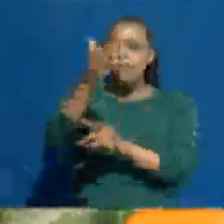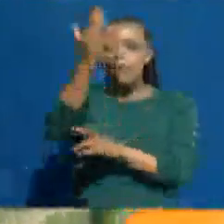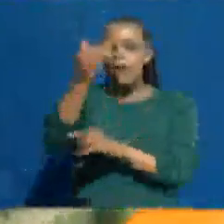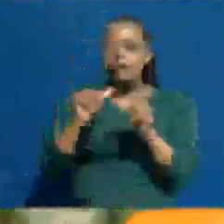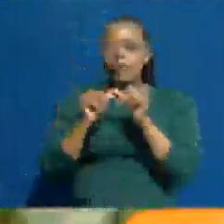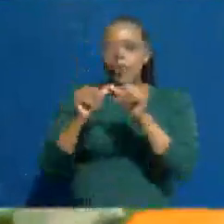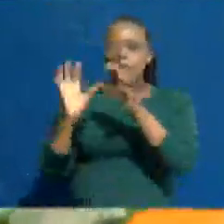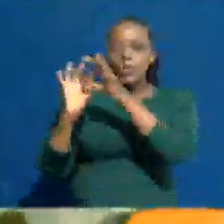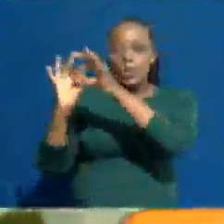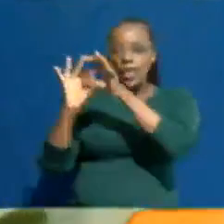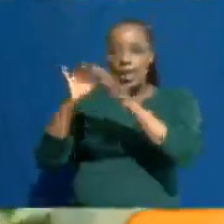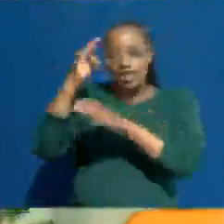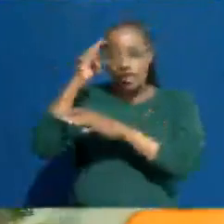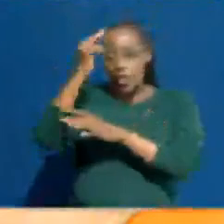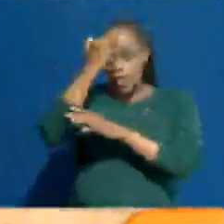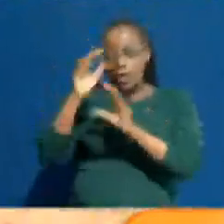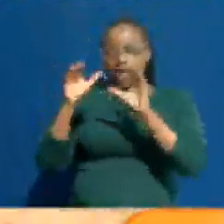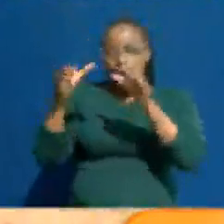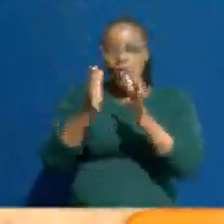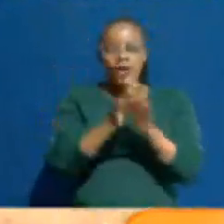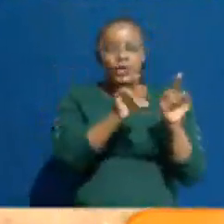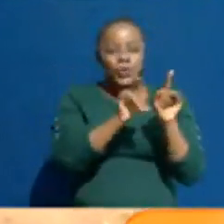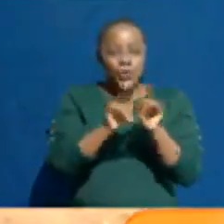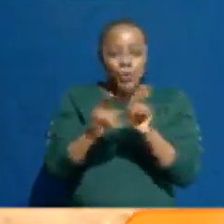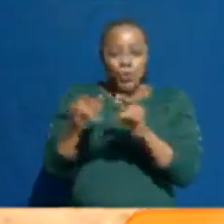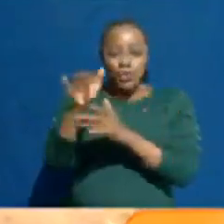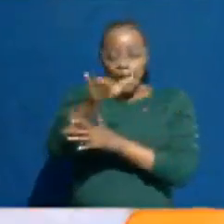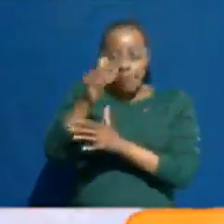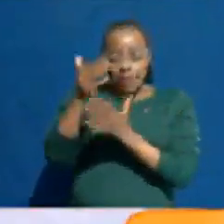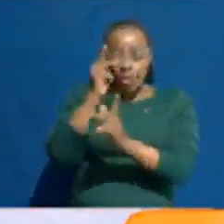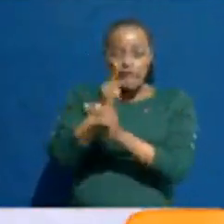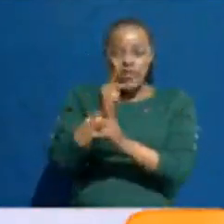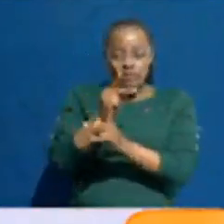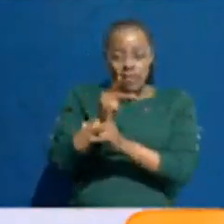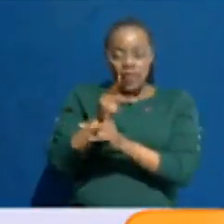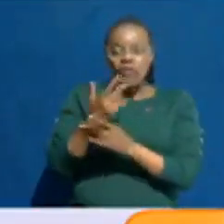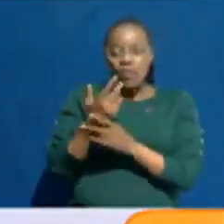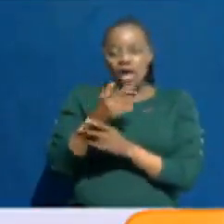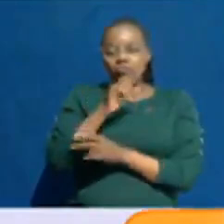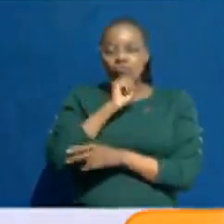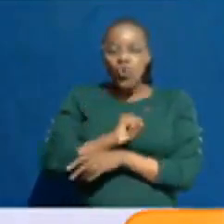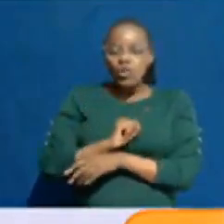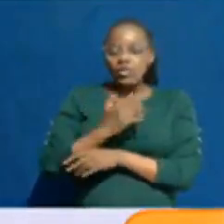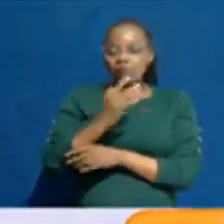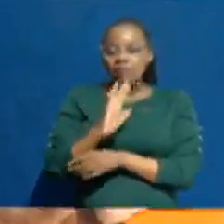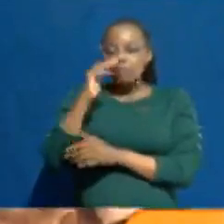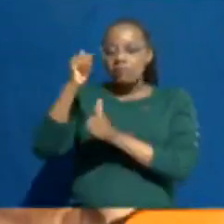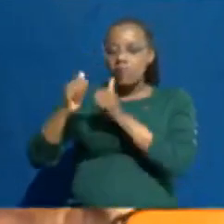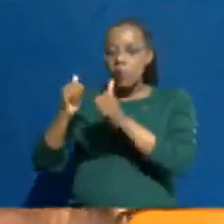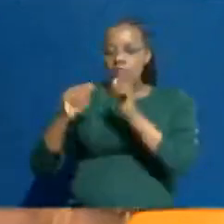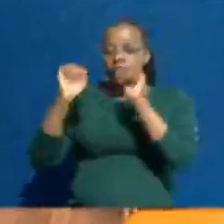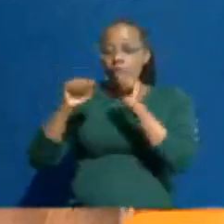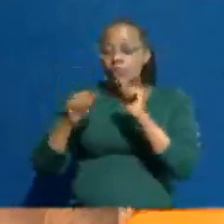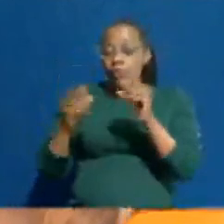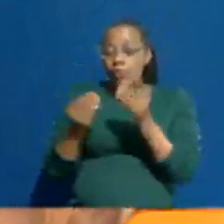kuendeleza utamaduni wa jamii hii, na pia kama makavazi ya miti ya kiasili iliyo katika hatari ya kumalizika kutokana